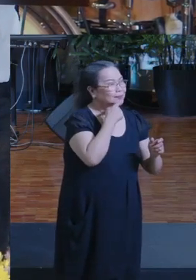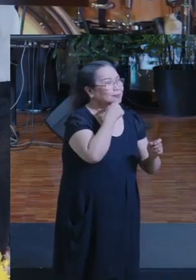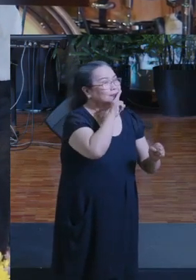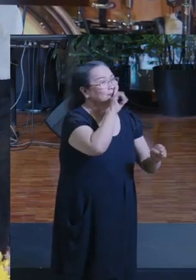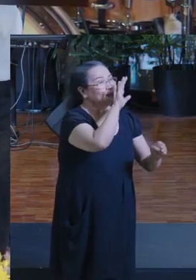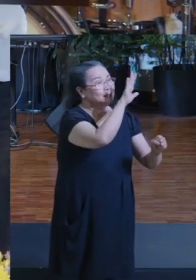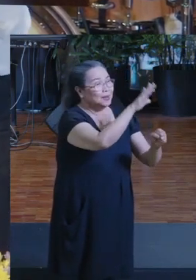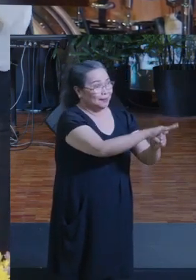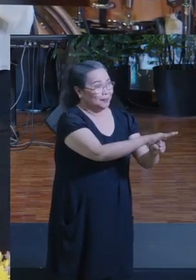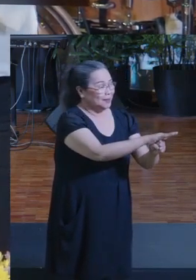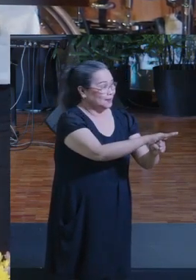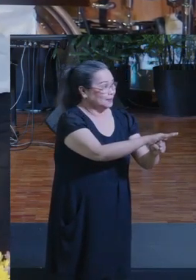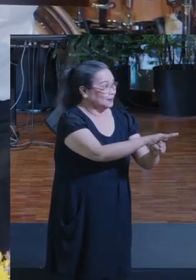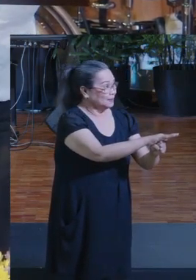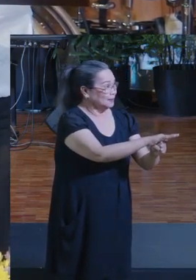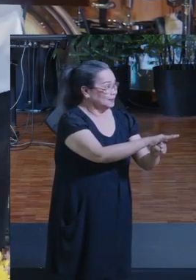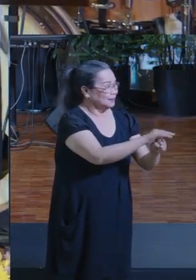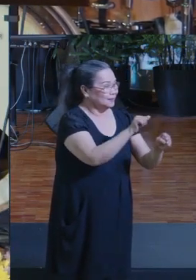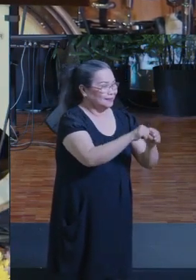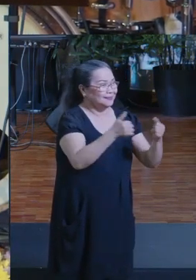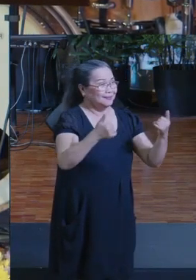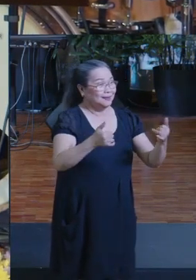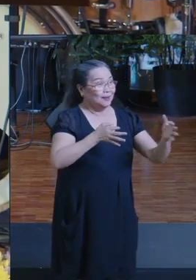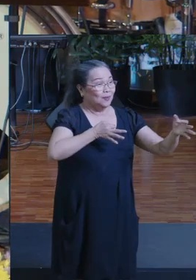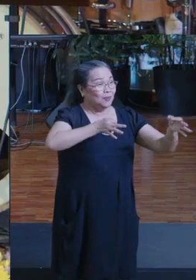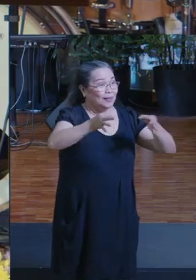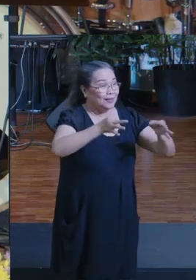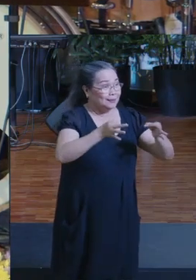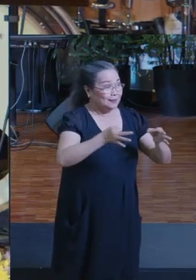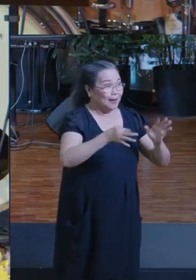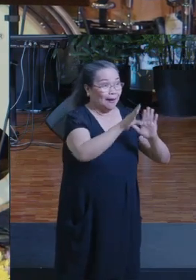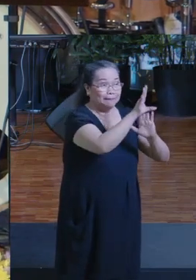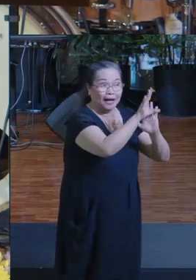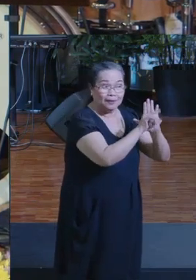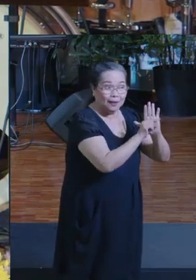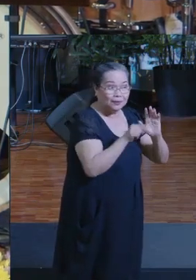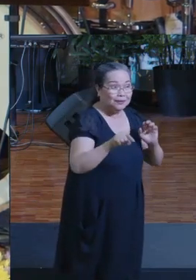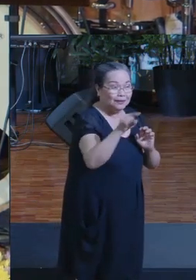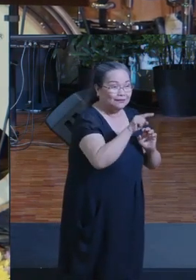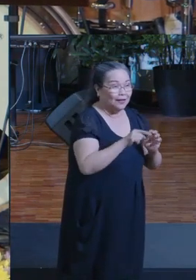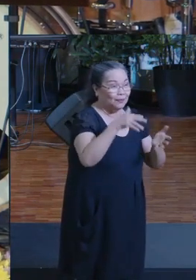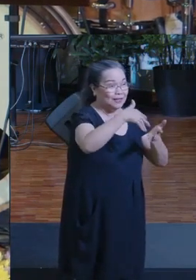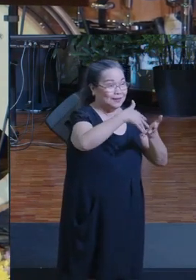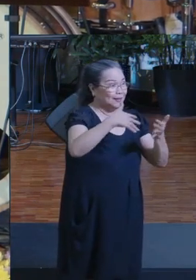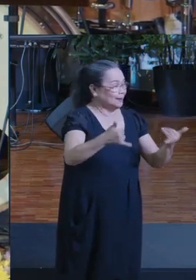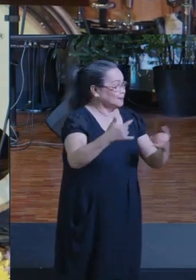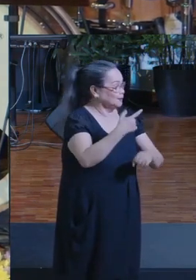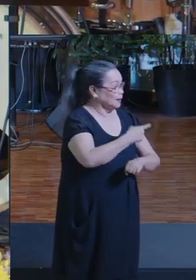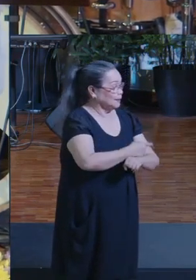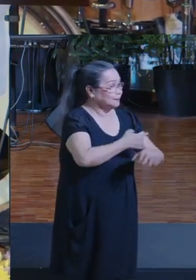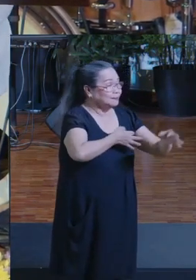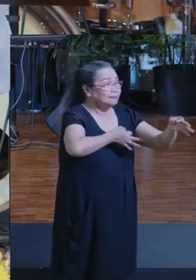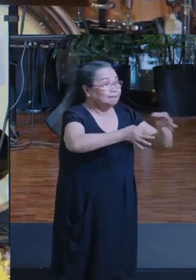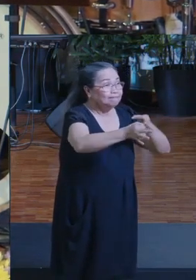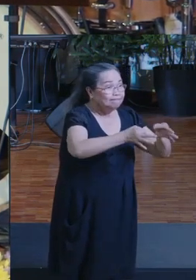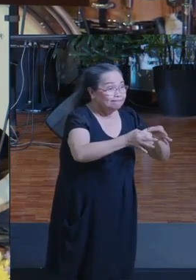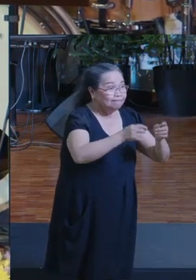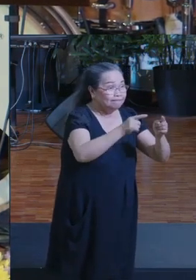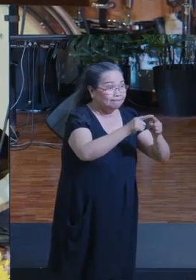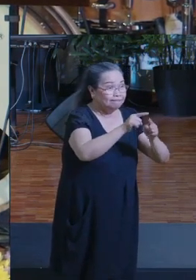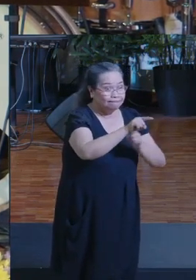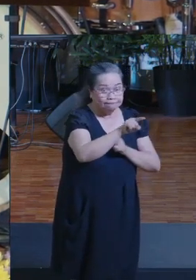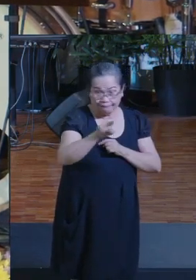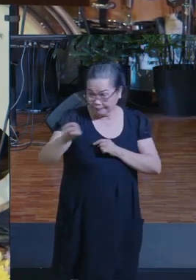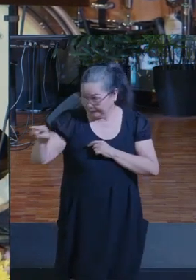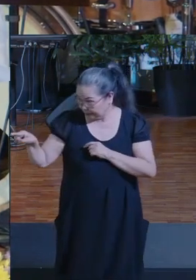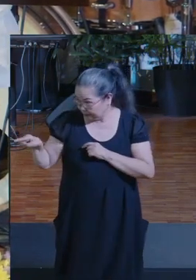Abraham. So naririto tayo ngayon. Yan ang ngayon ang konteksto, no? Ipinapaliwanag niyang mabuti na